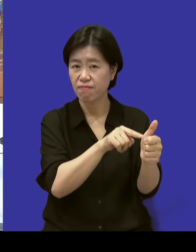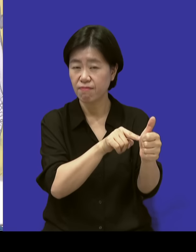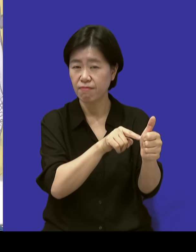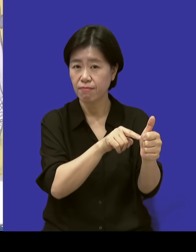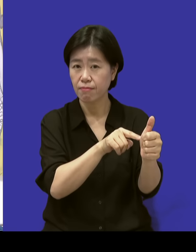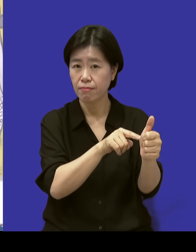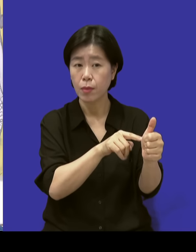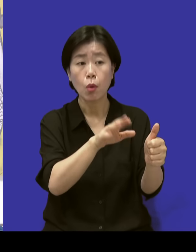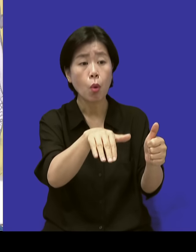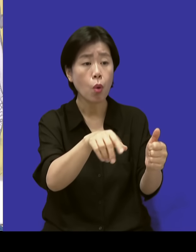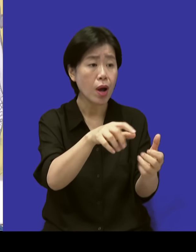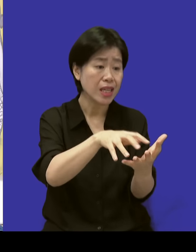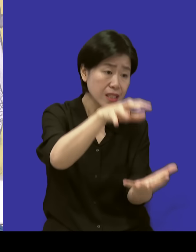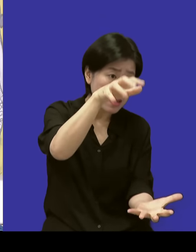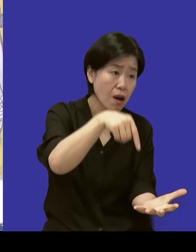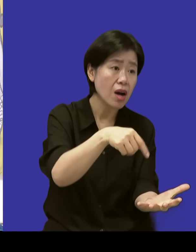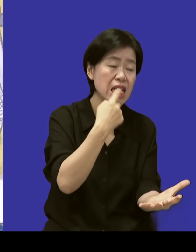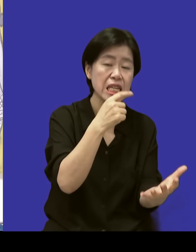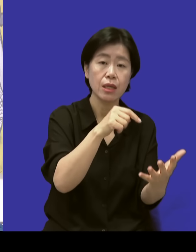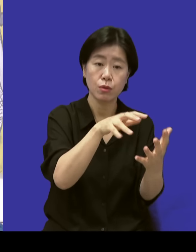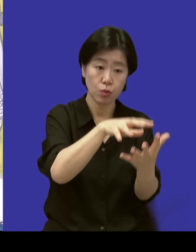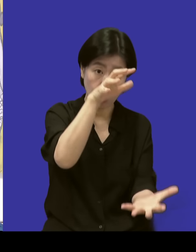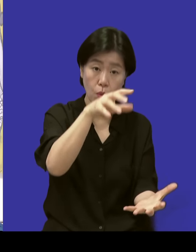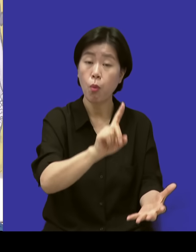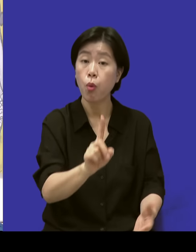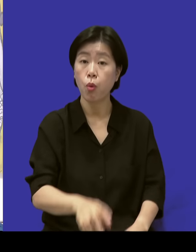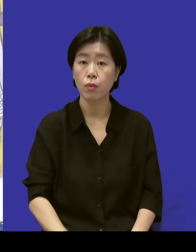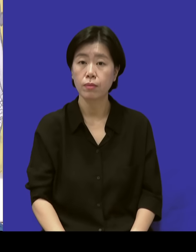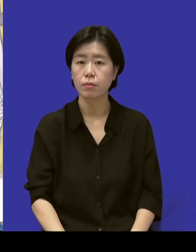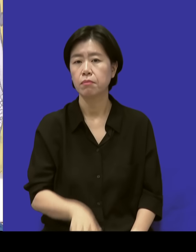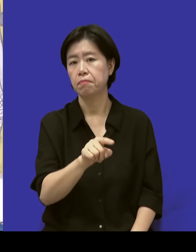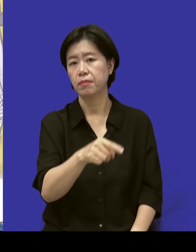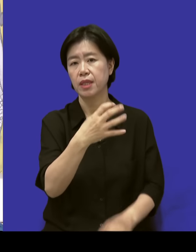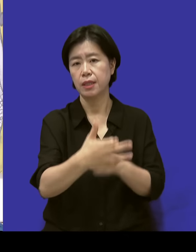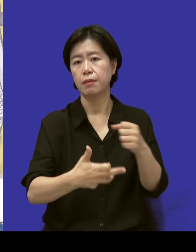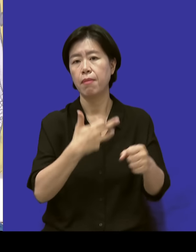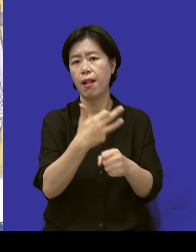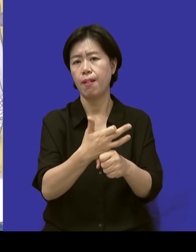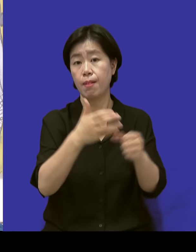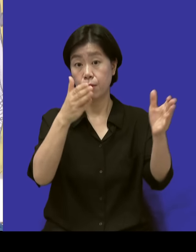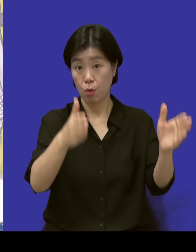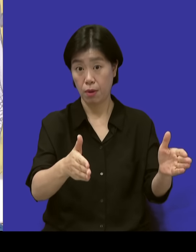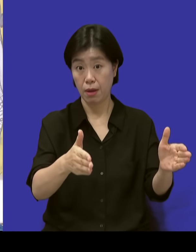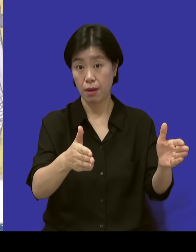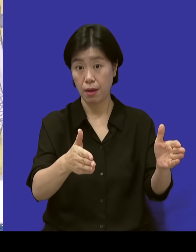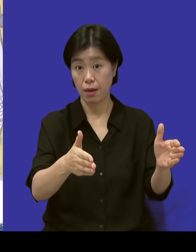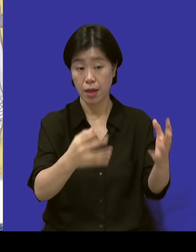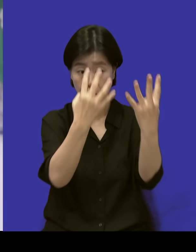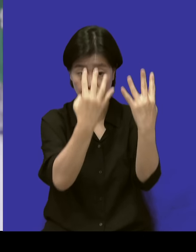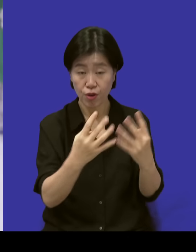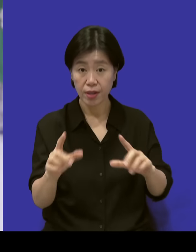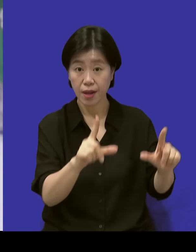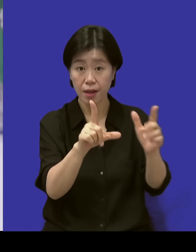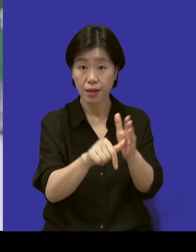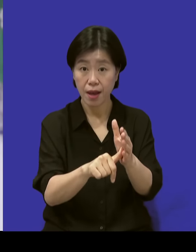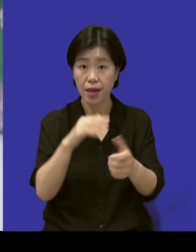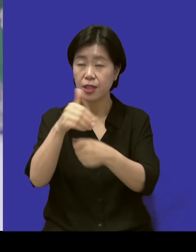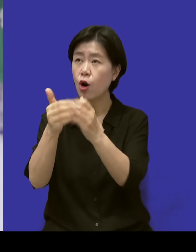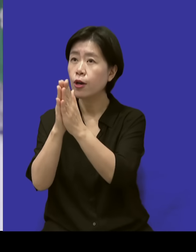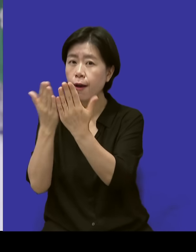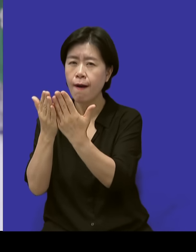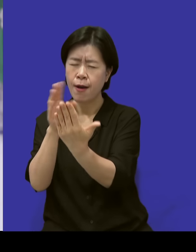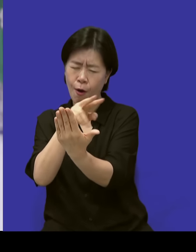했더니 이 수용자가 18년 동안 살면서 성경을 수백 번 읽었어요. 성경을